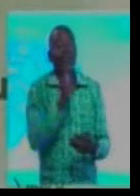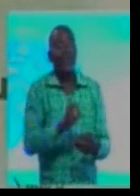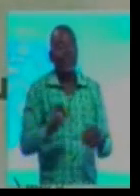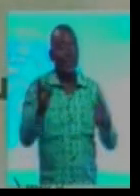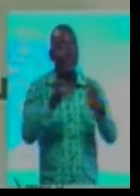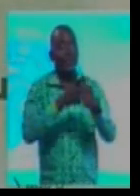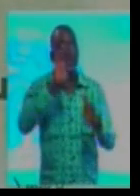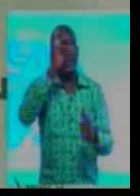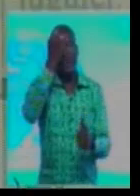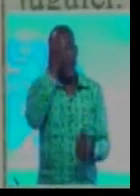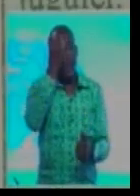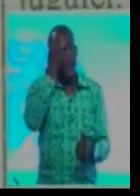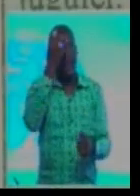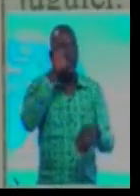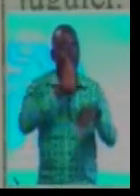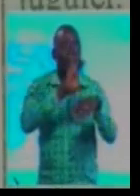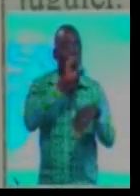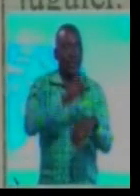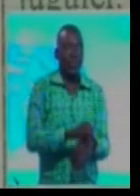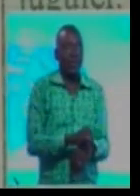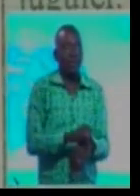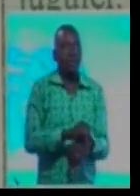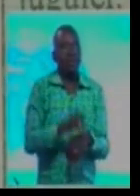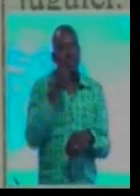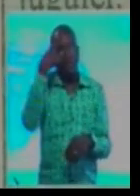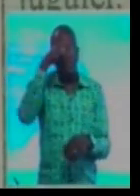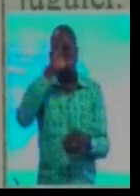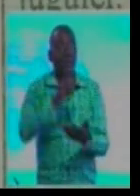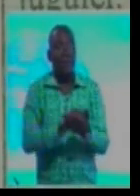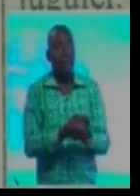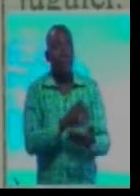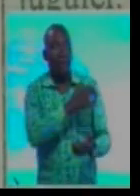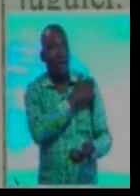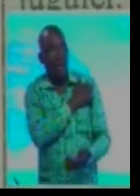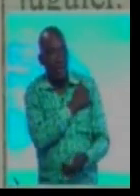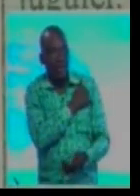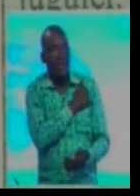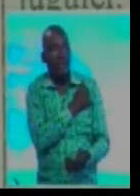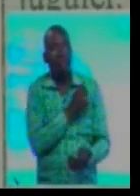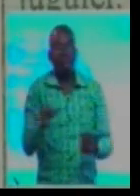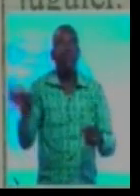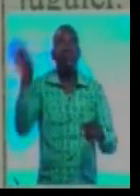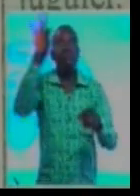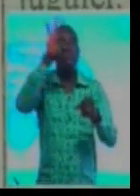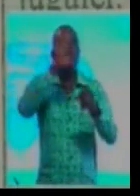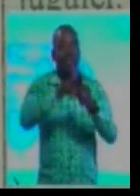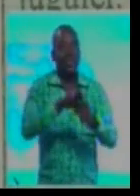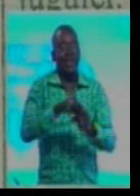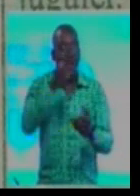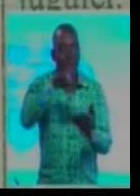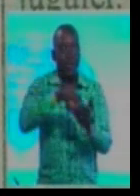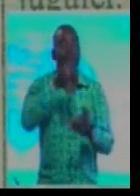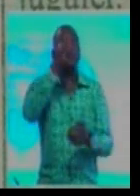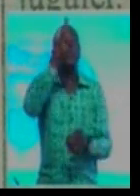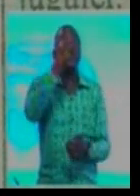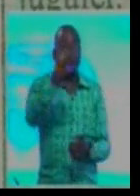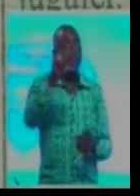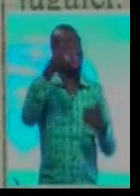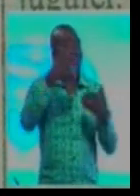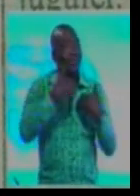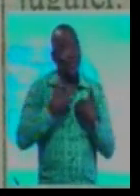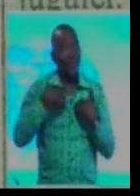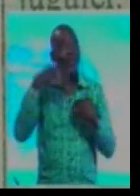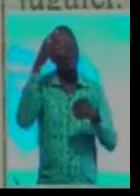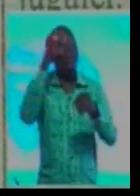ivoirien, écrit Sidoya. En tout état de cause, le candidat déclaré à l'élection présidentielle de 2020 n'aura pas regagné